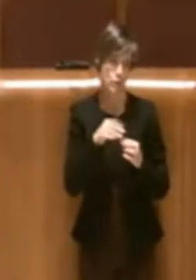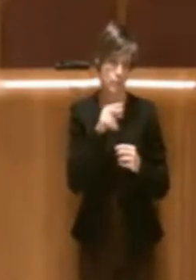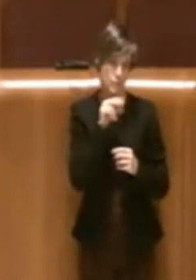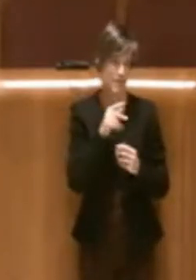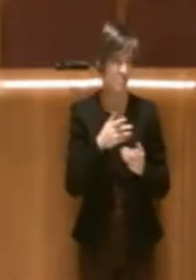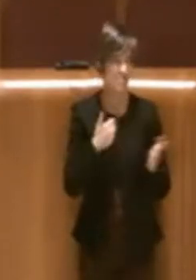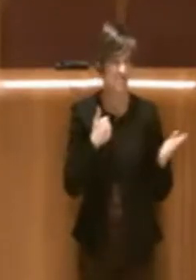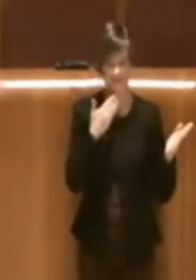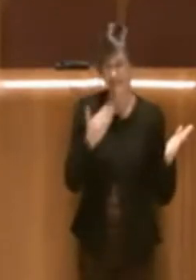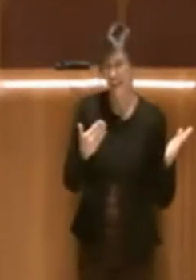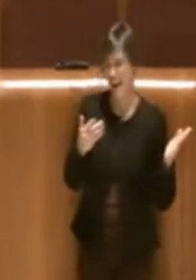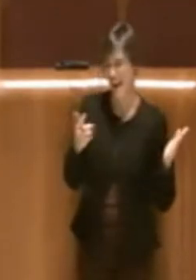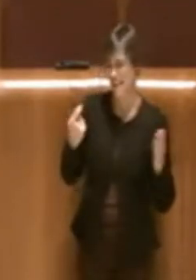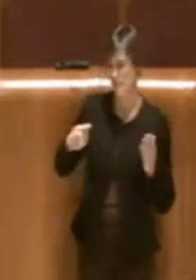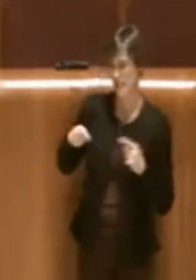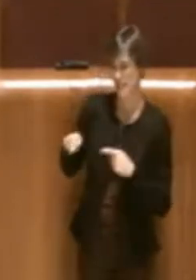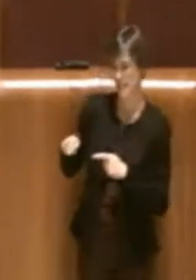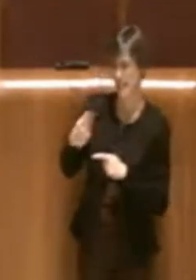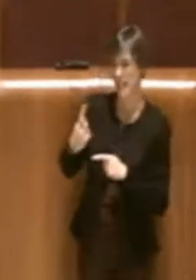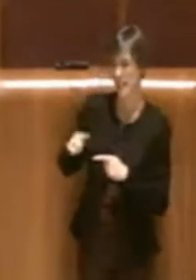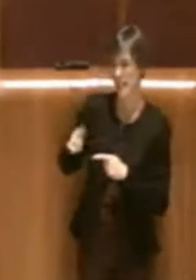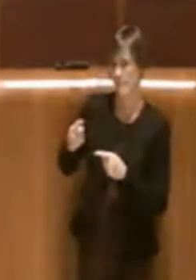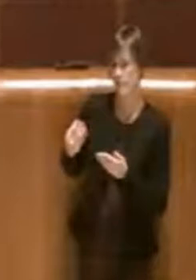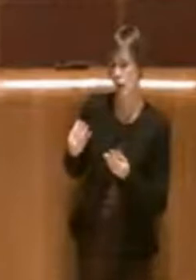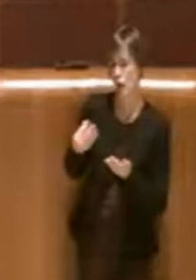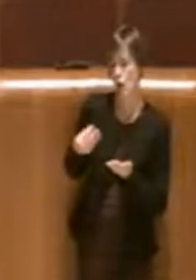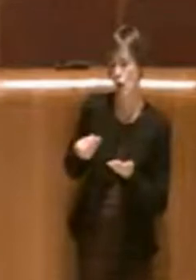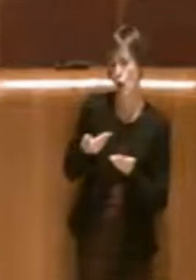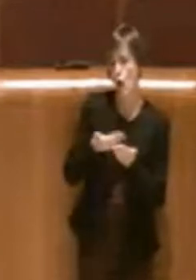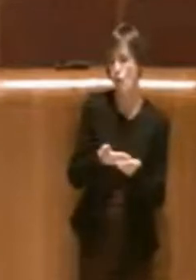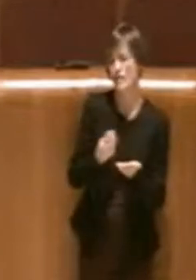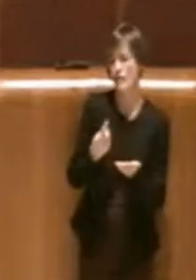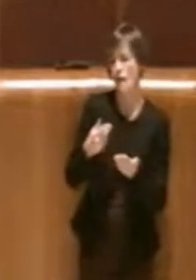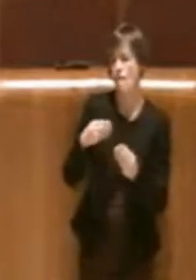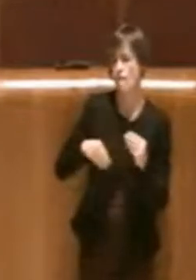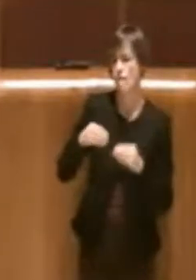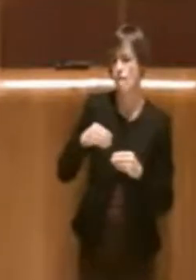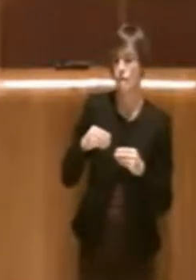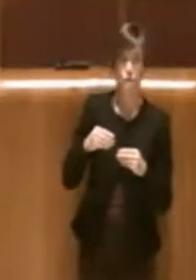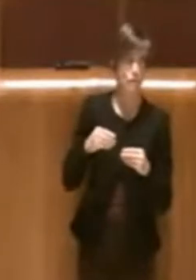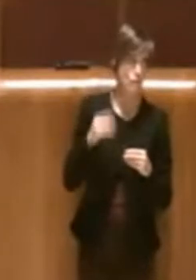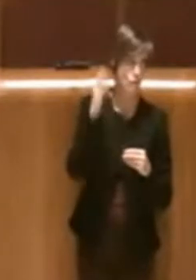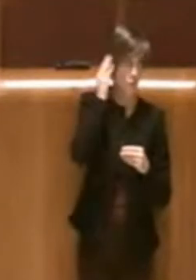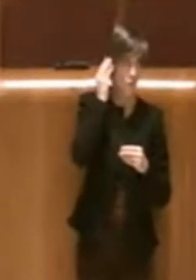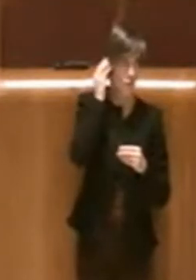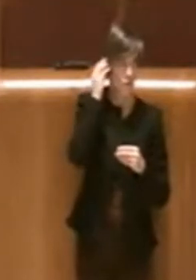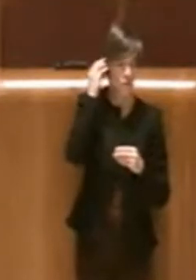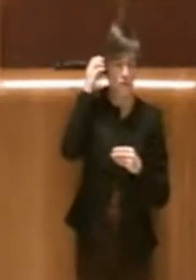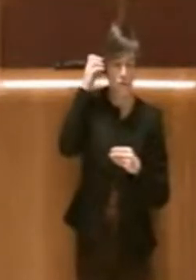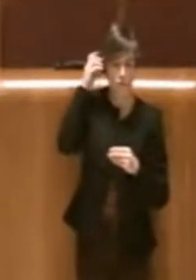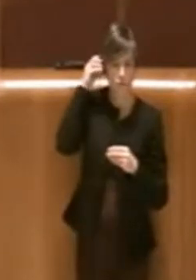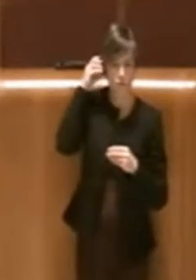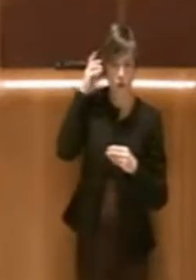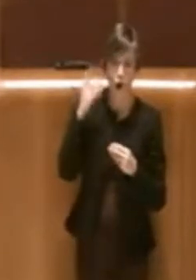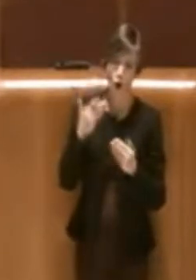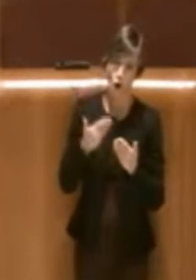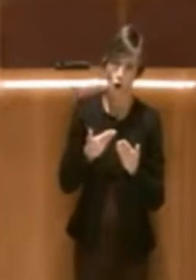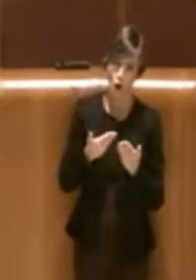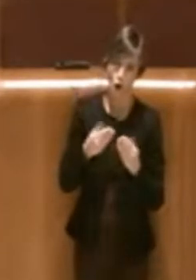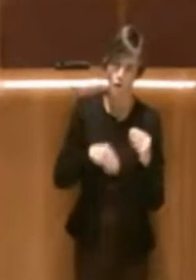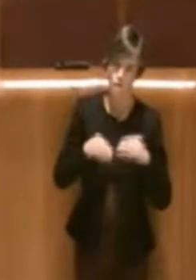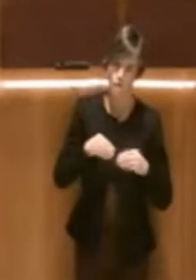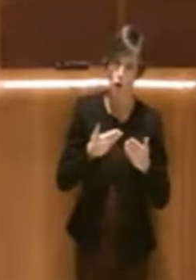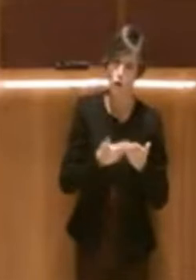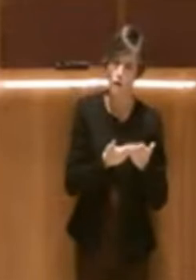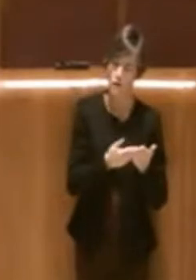Sì, grazie Presidente. Nel consegnare il voto favorevole del gruppo Capitolino Unito del Movimento 5 Stelle a questo ordine del giorno, mi preme un